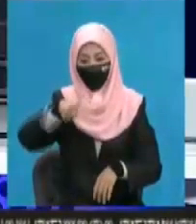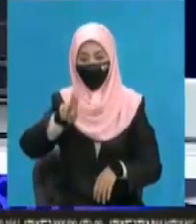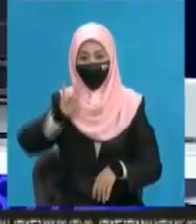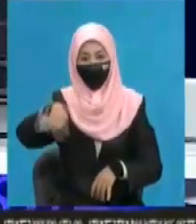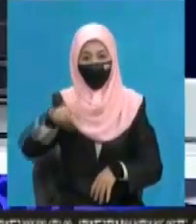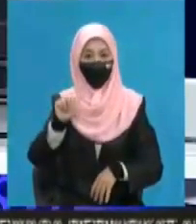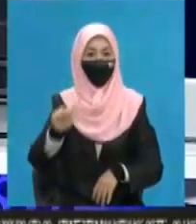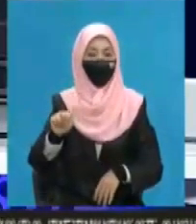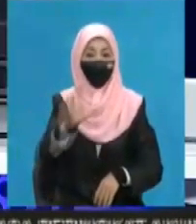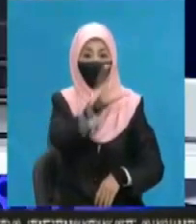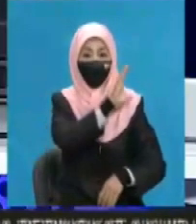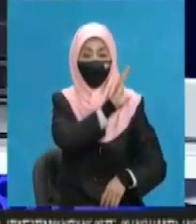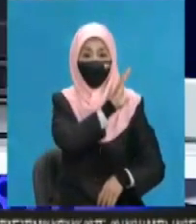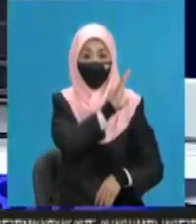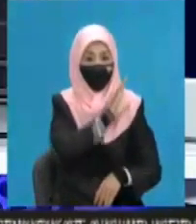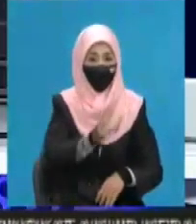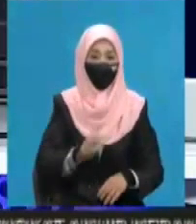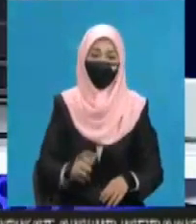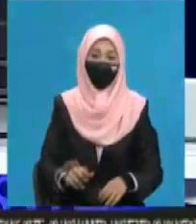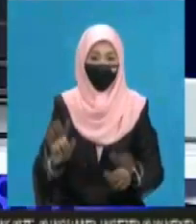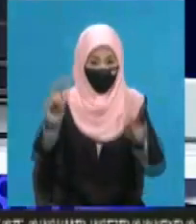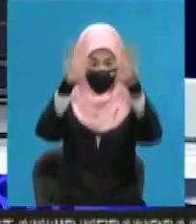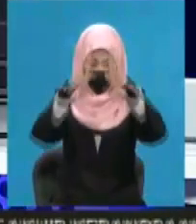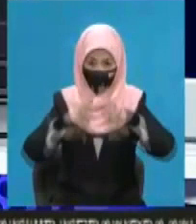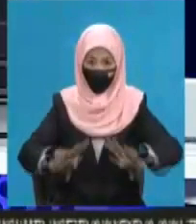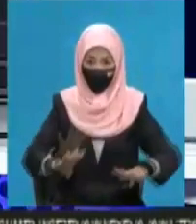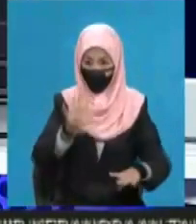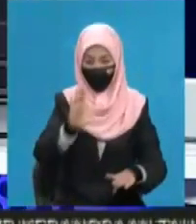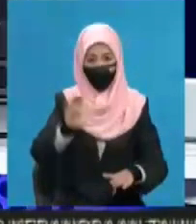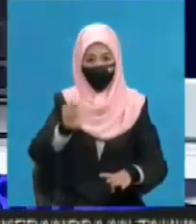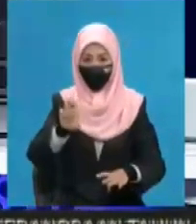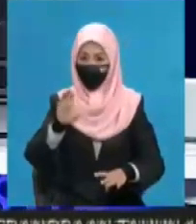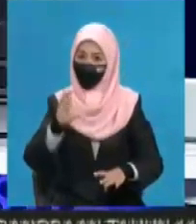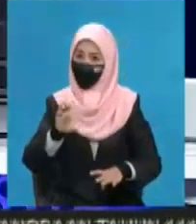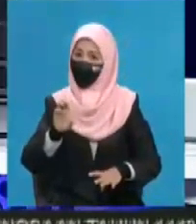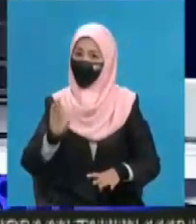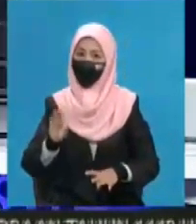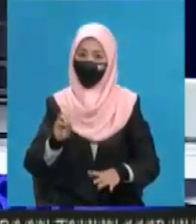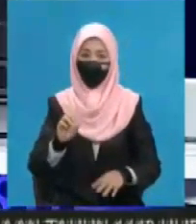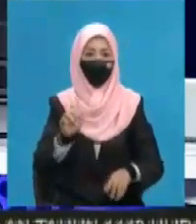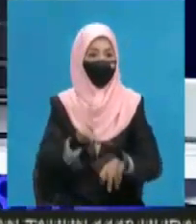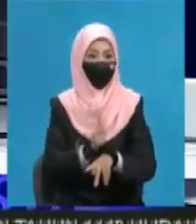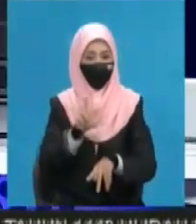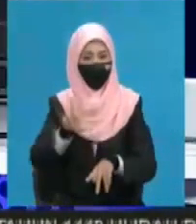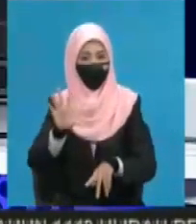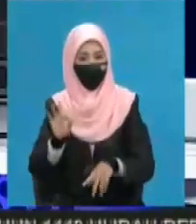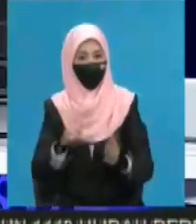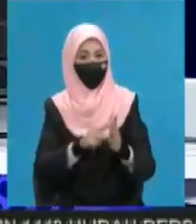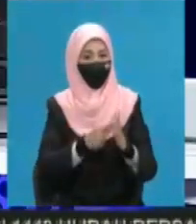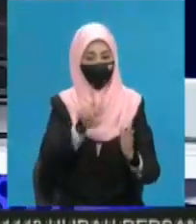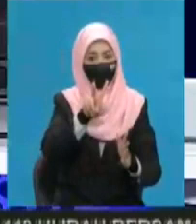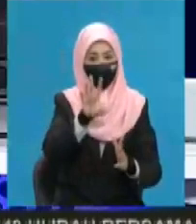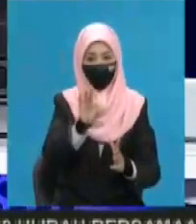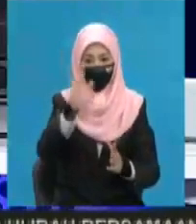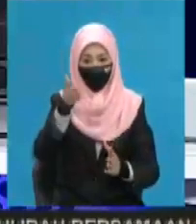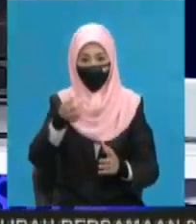persidangan persekutuan pertumbuhan kecocokan ASEAN C Oke 39 Bermuda 29 Nov